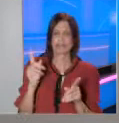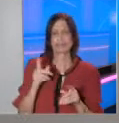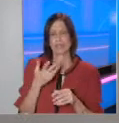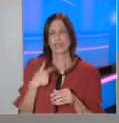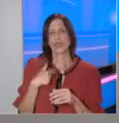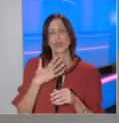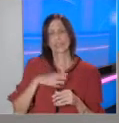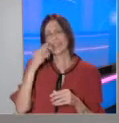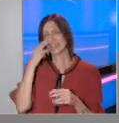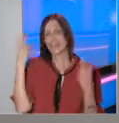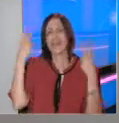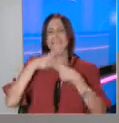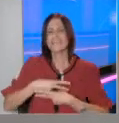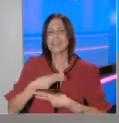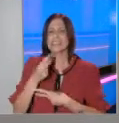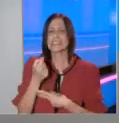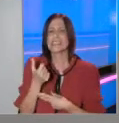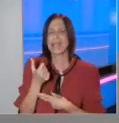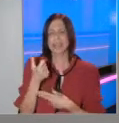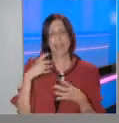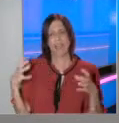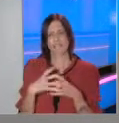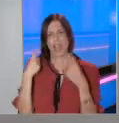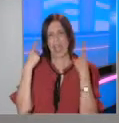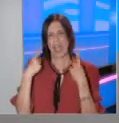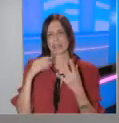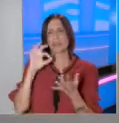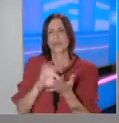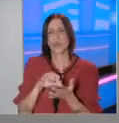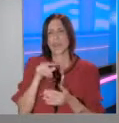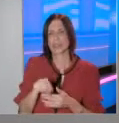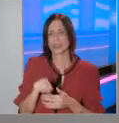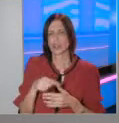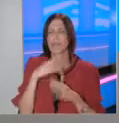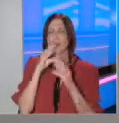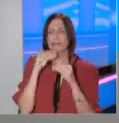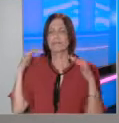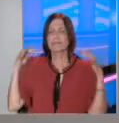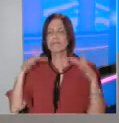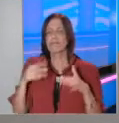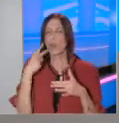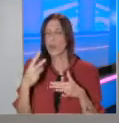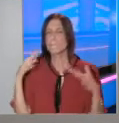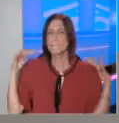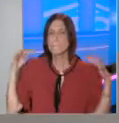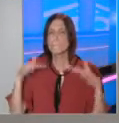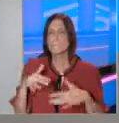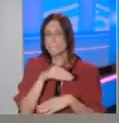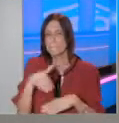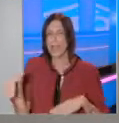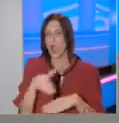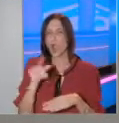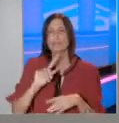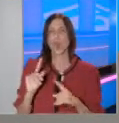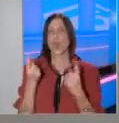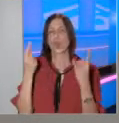אלא בעצם נסות להבין קצת את החברה החרדית בנקודה הזאת. כשאנחנו רואים התקהלויות ברחוב, זה לא קורה